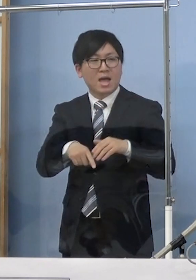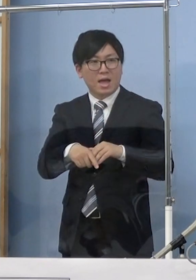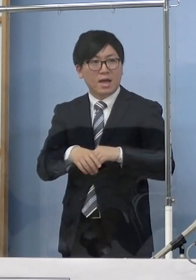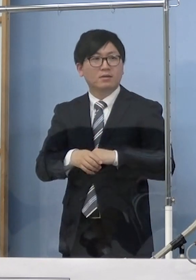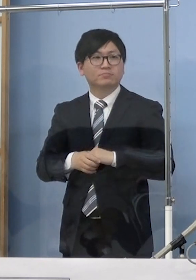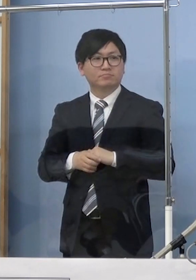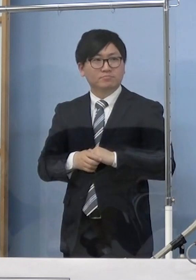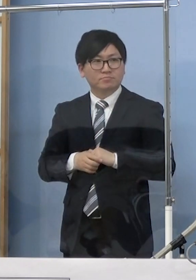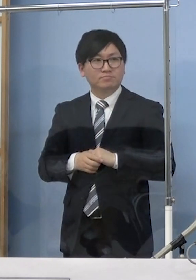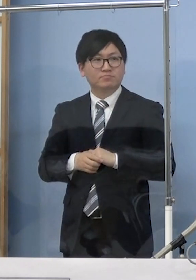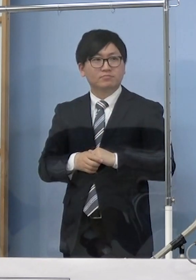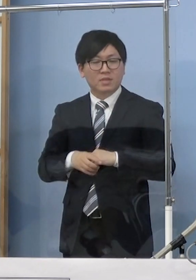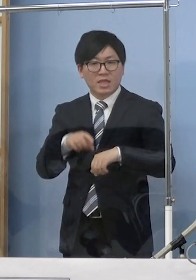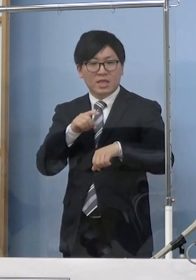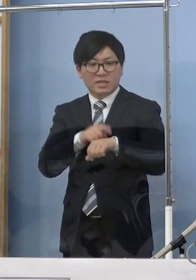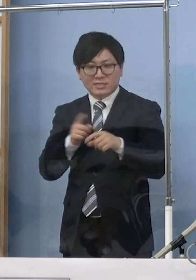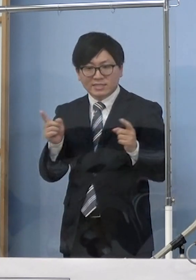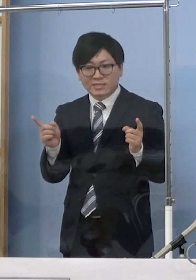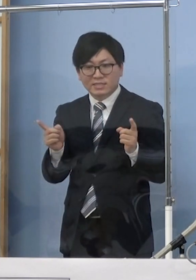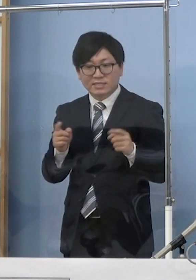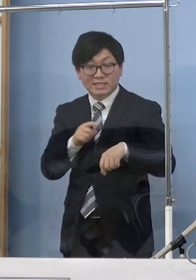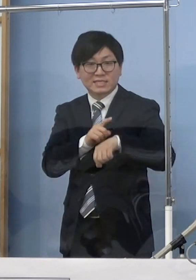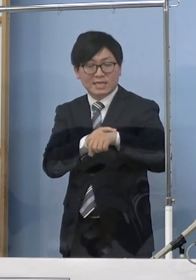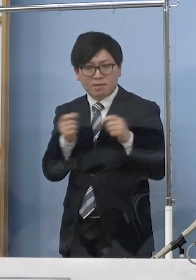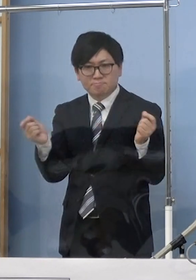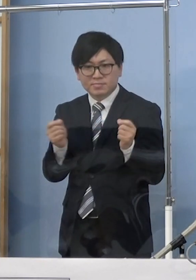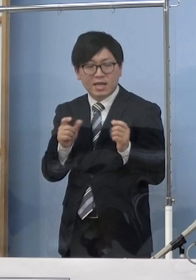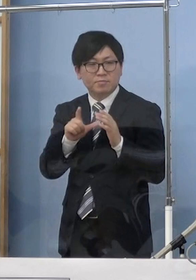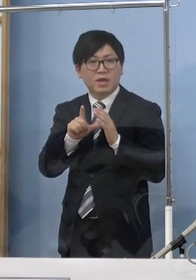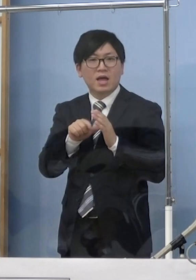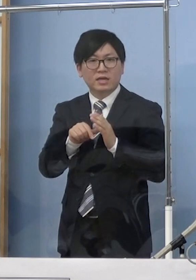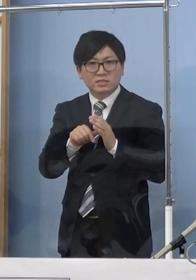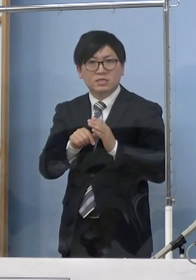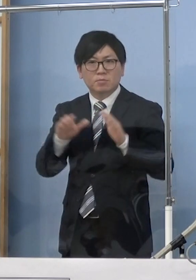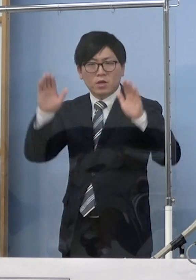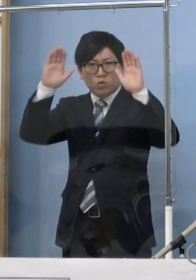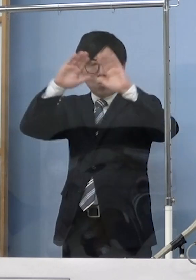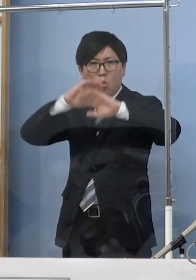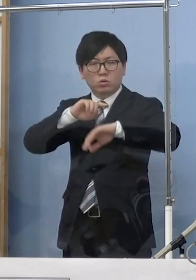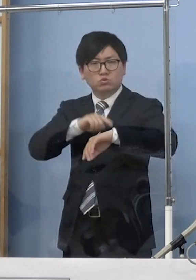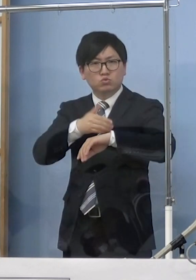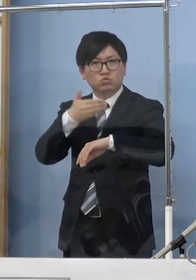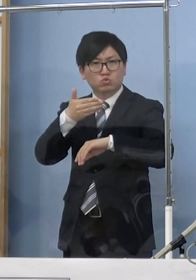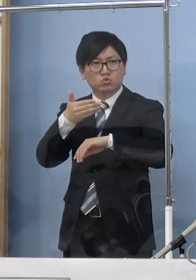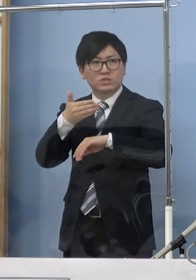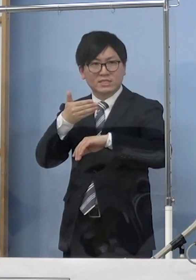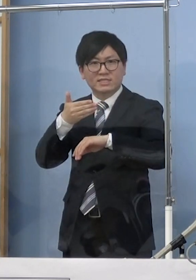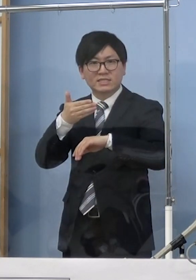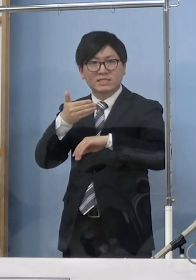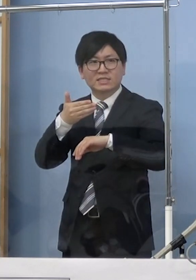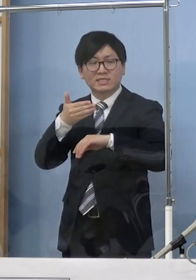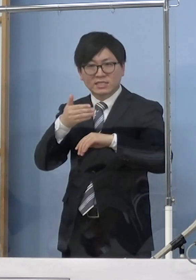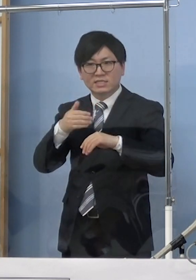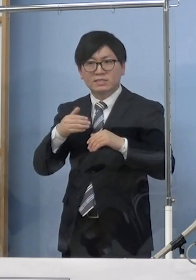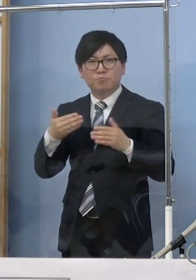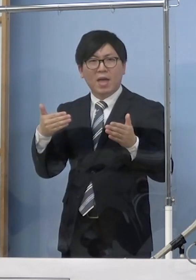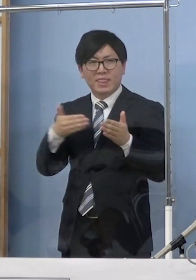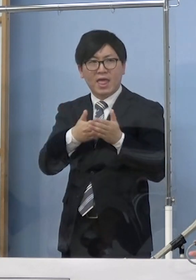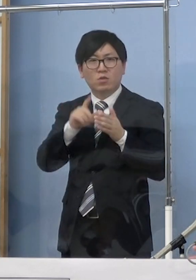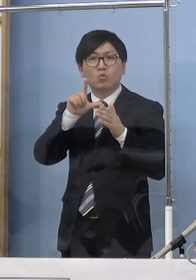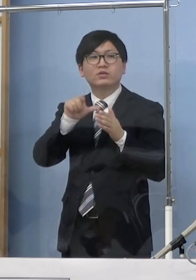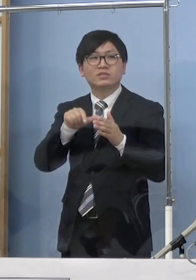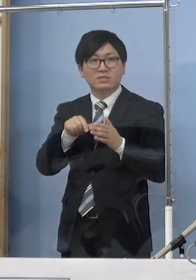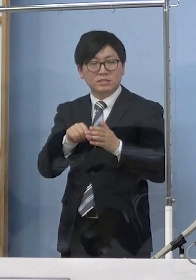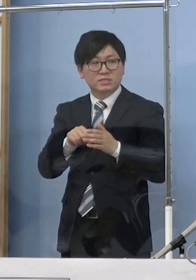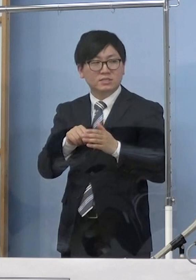のは時短の場合は夜9時以降に営業をしている皆さん方に9時にしてくれと、例えば昼間しかやって